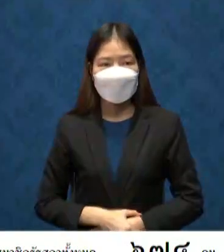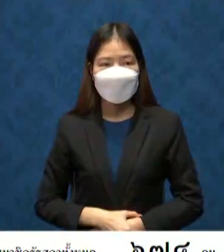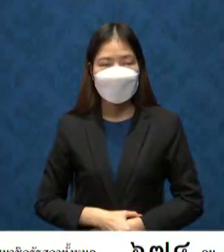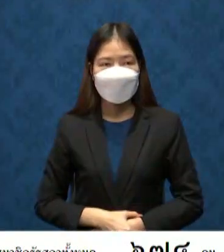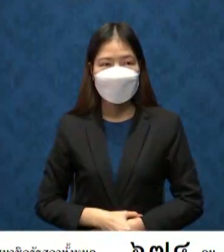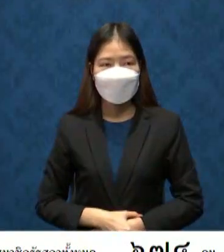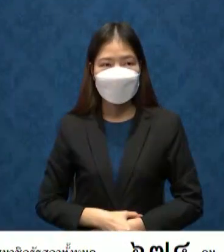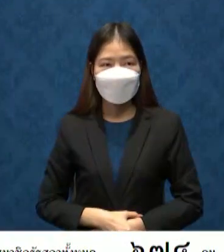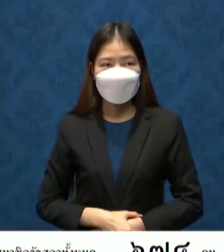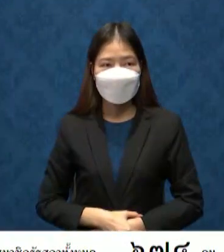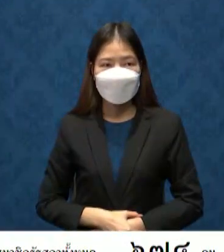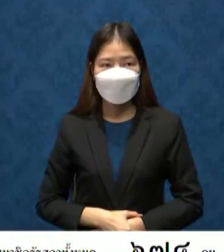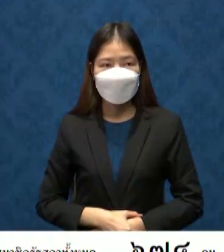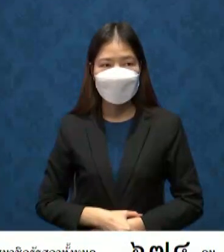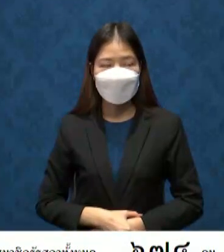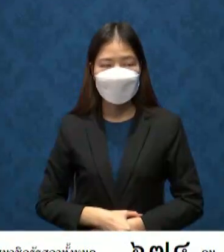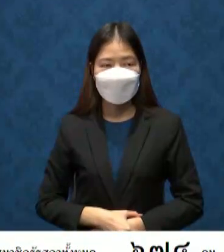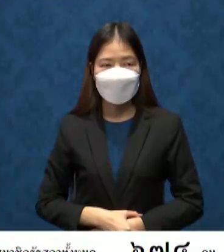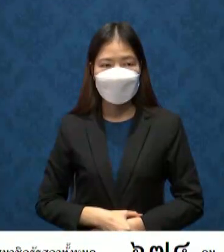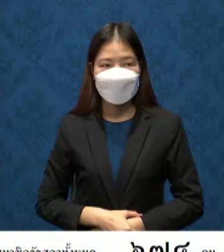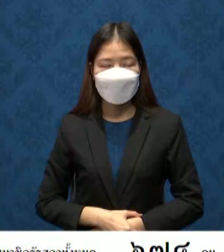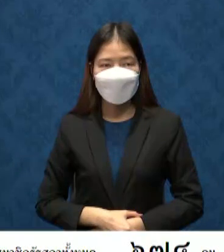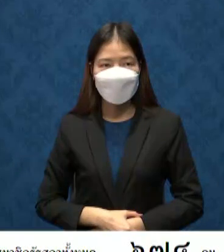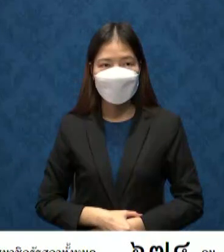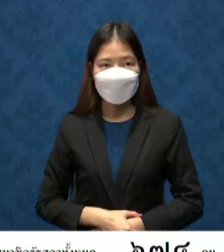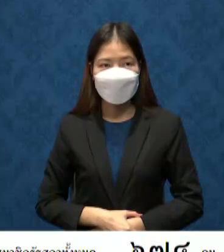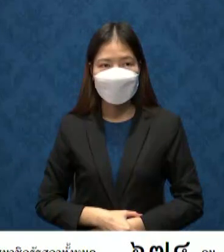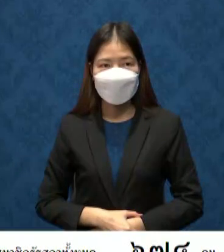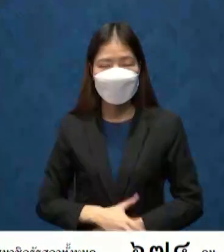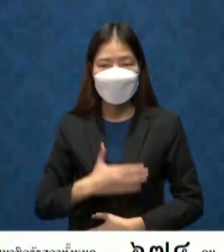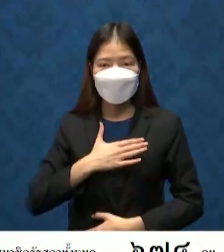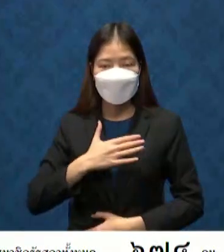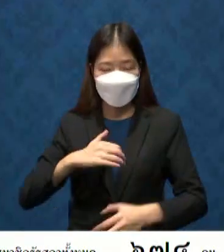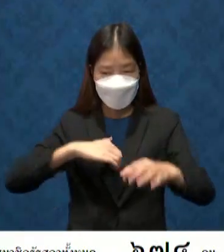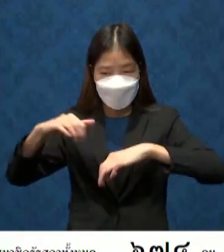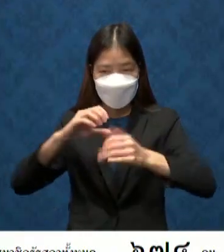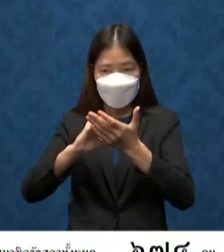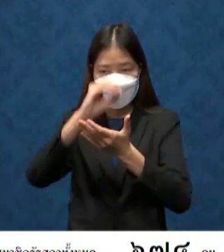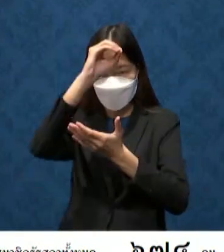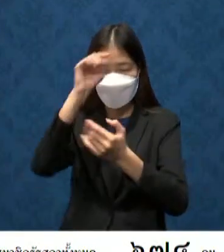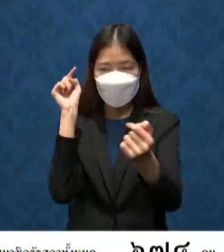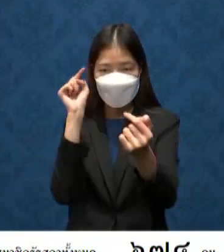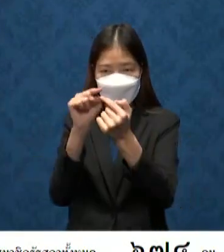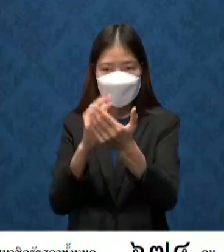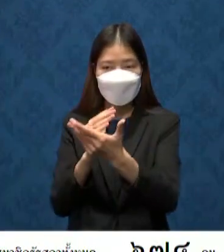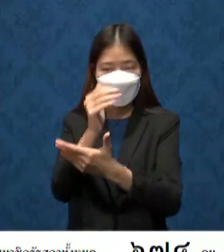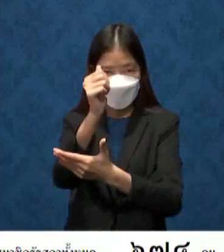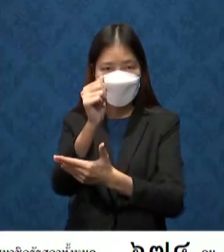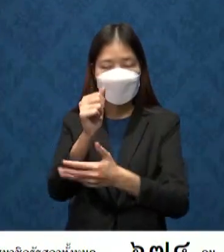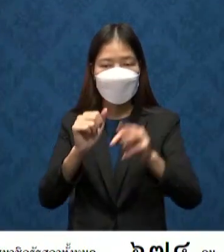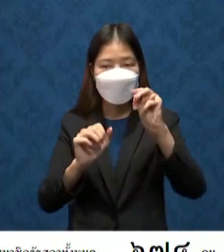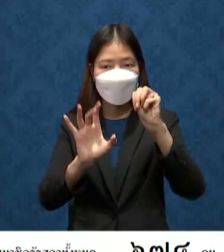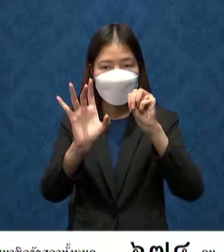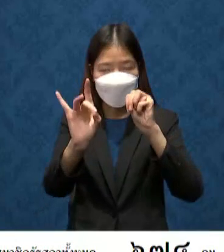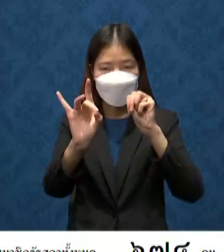ามาตรา9พระราชบัญญัตินอกจากจัดการศึกษาเพื่อให้บรรลุตามเป้าหมายตามมาตรา